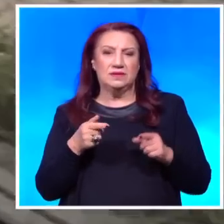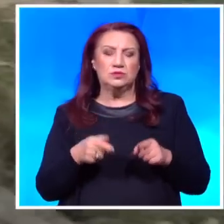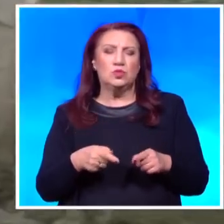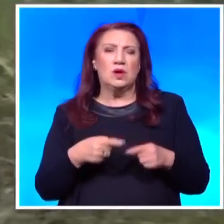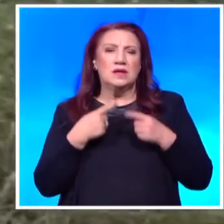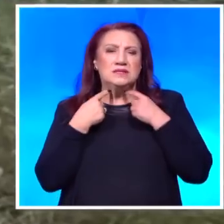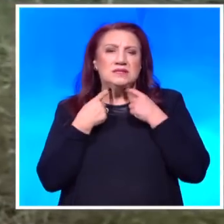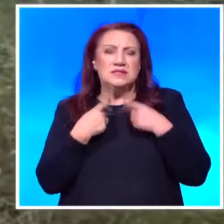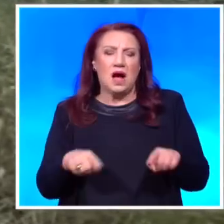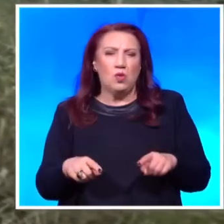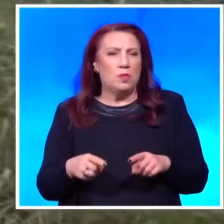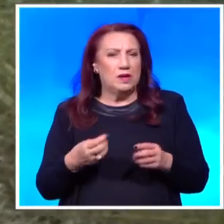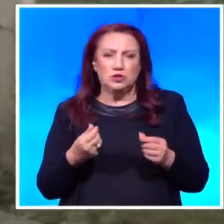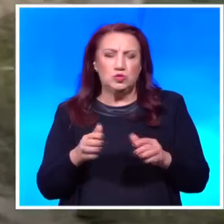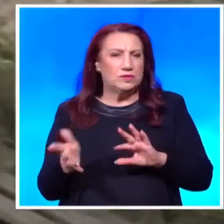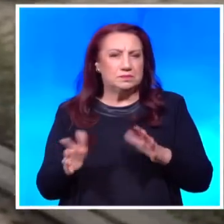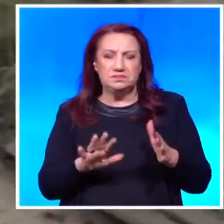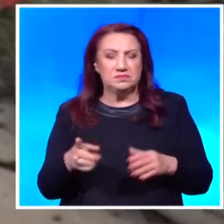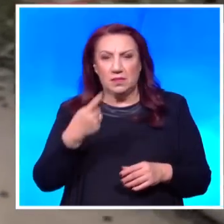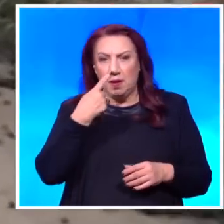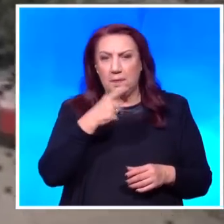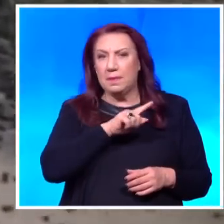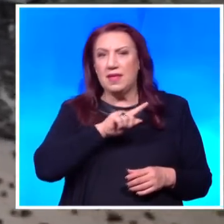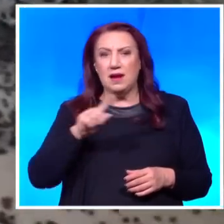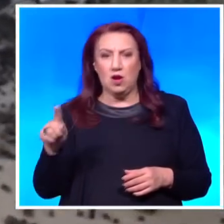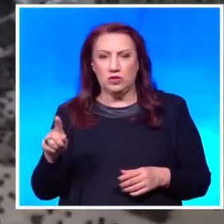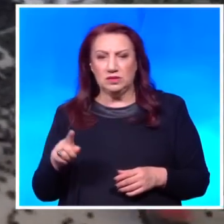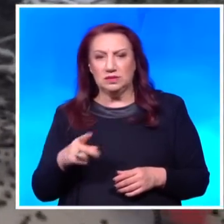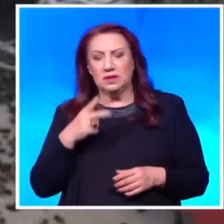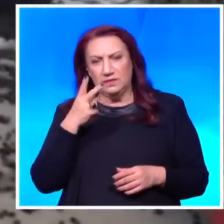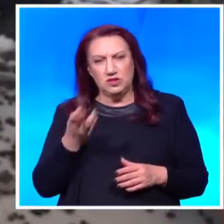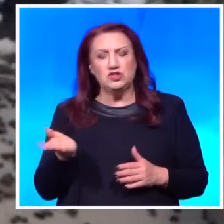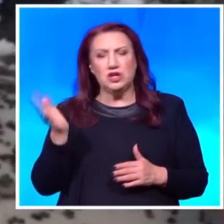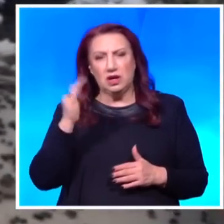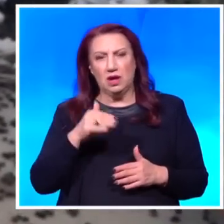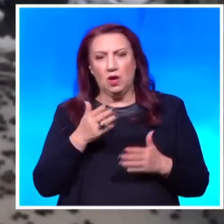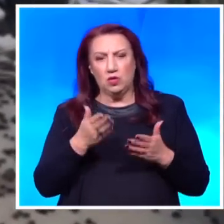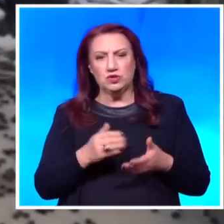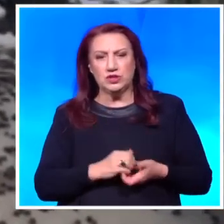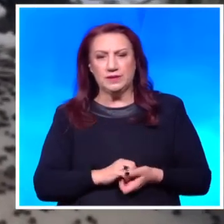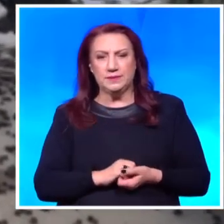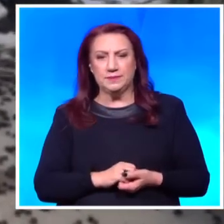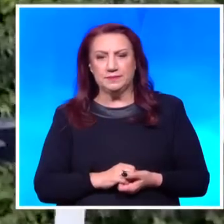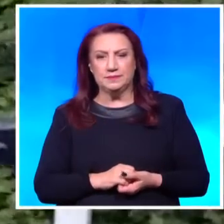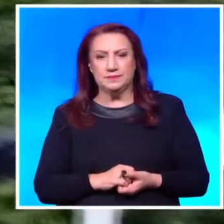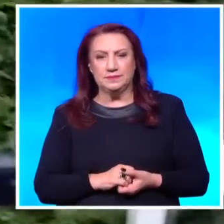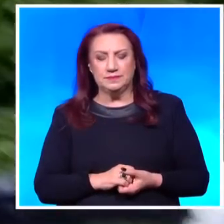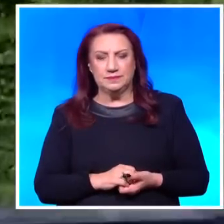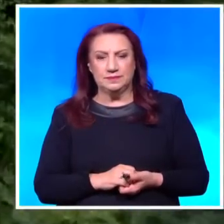стигнат до милион. Още за всичко това разказваме с Маргарита Стефанова.